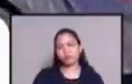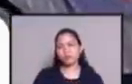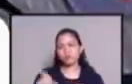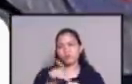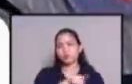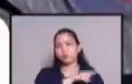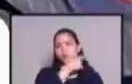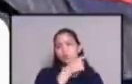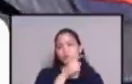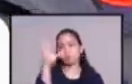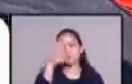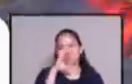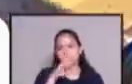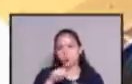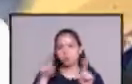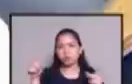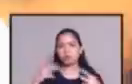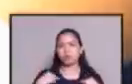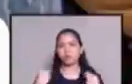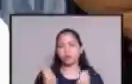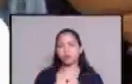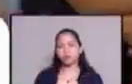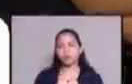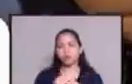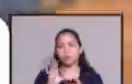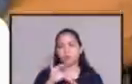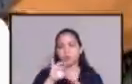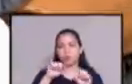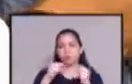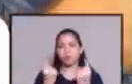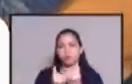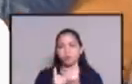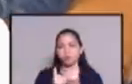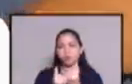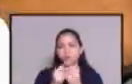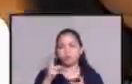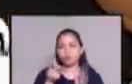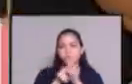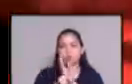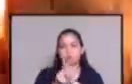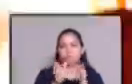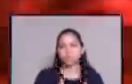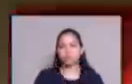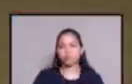raw tinutugis ang sospek na membro ng Joshua Bahar Group na kilalang hard killers.